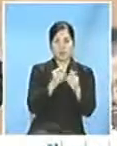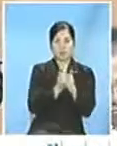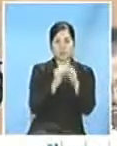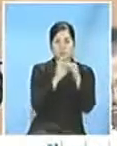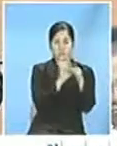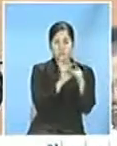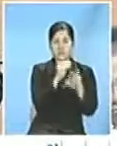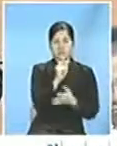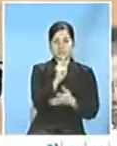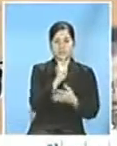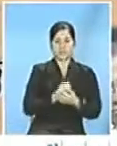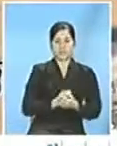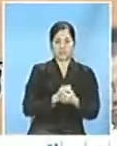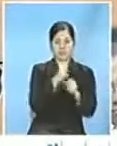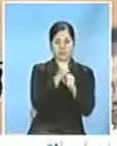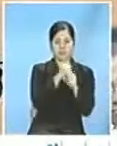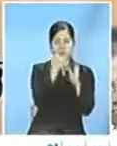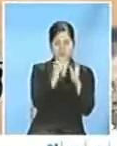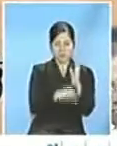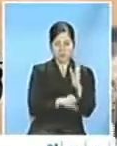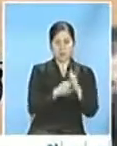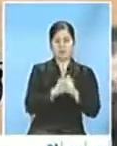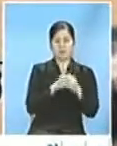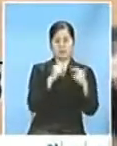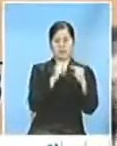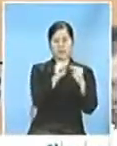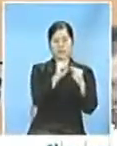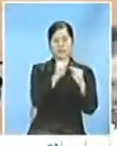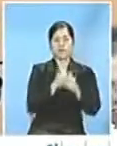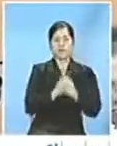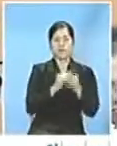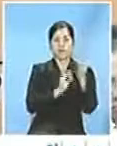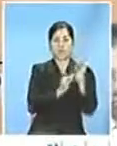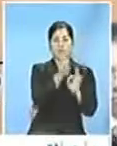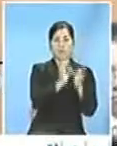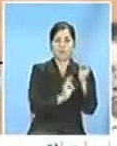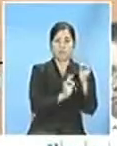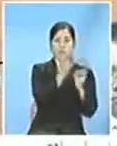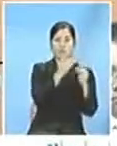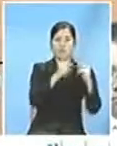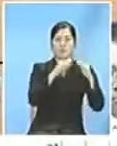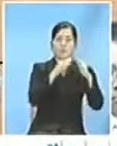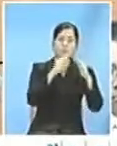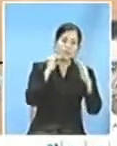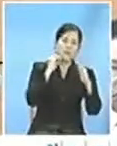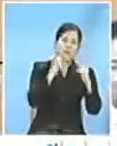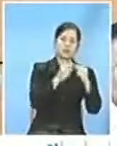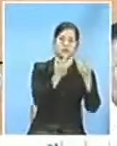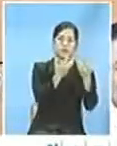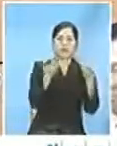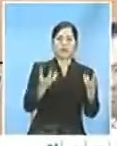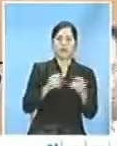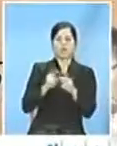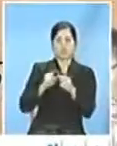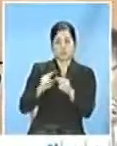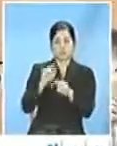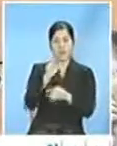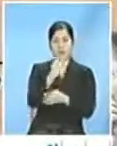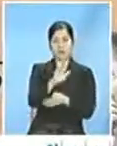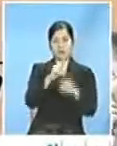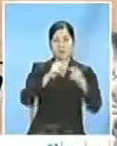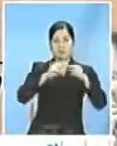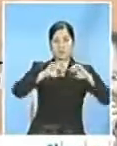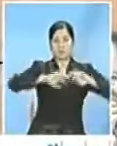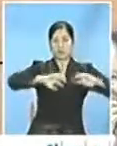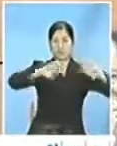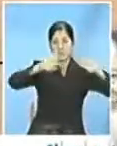กอบไปด้วยความผิดต่อการวางเพลิงเผาทรัพย์ในสถานที่ราชการและเอกชนมัน